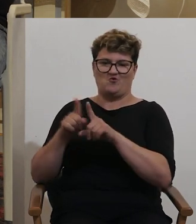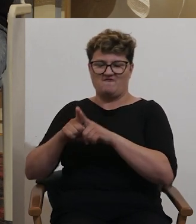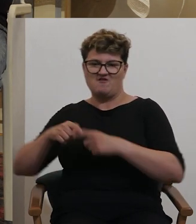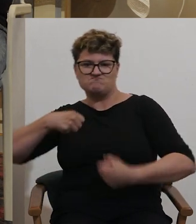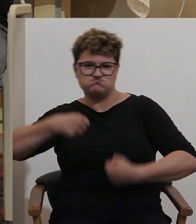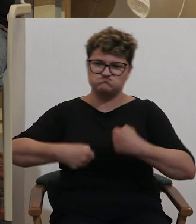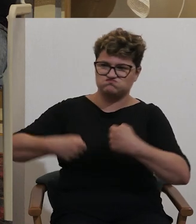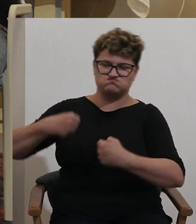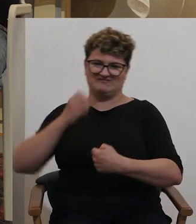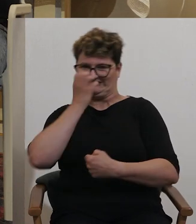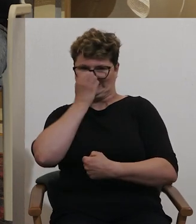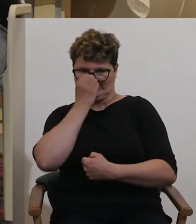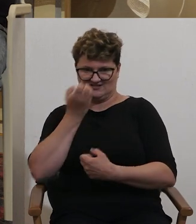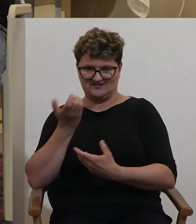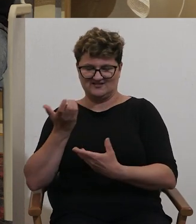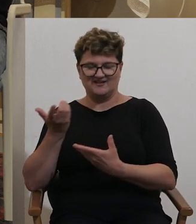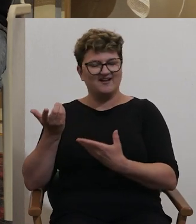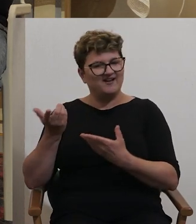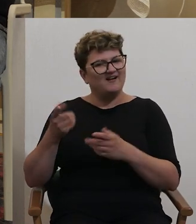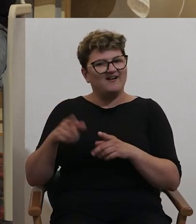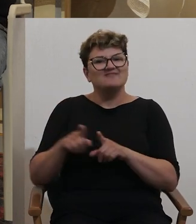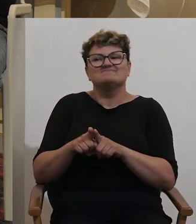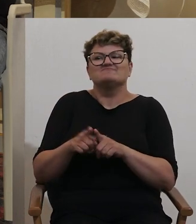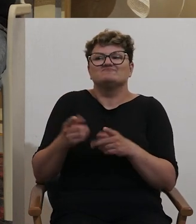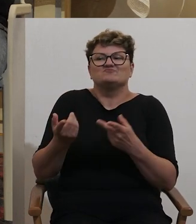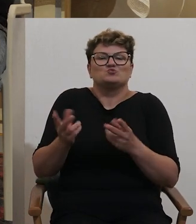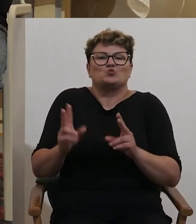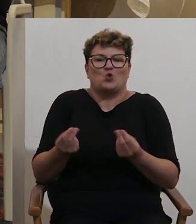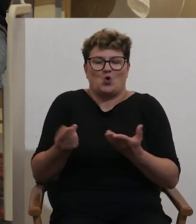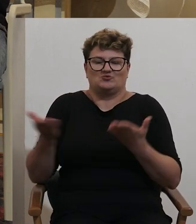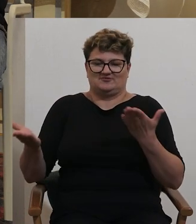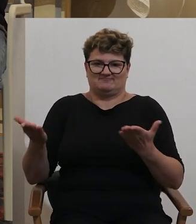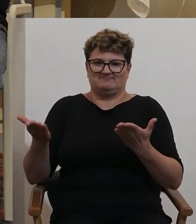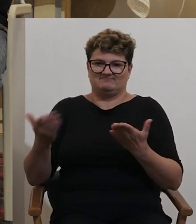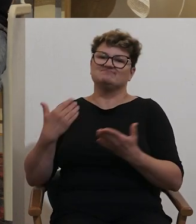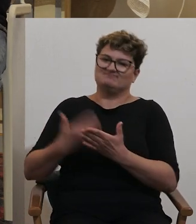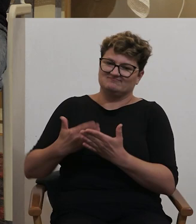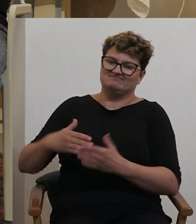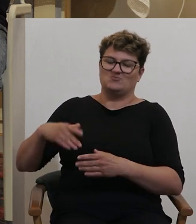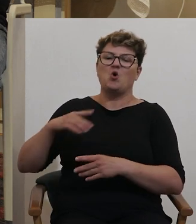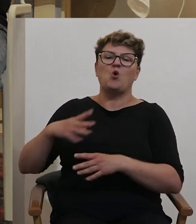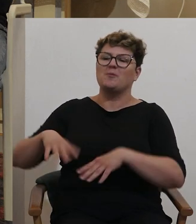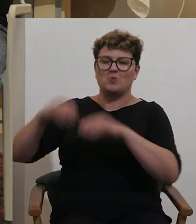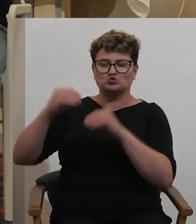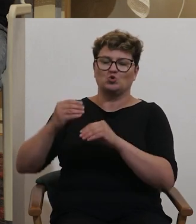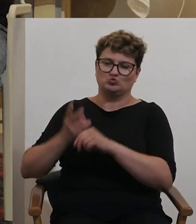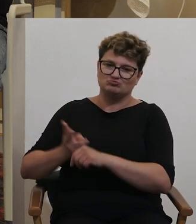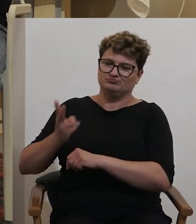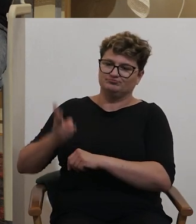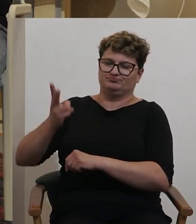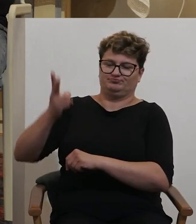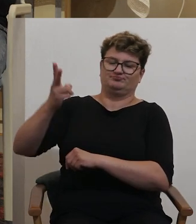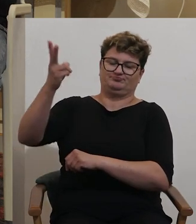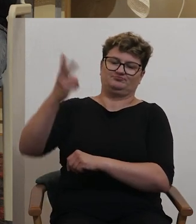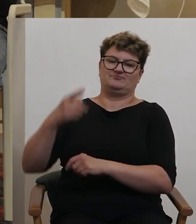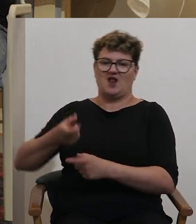cyrku. A no to wszystko się brało z tego, że trzeba było od kaprala opijać kolejne